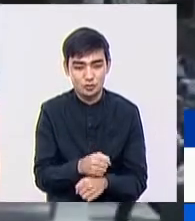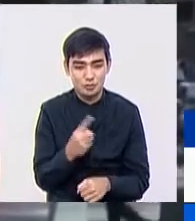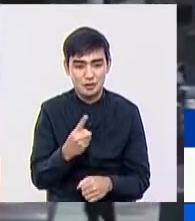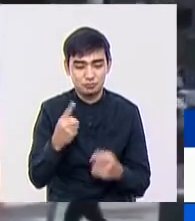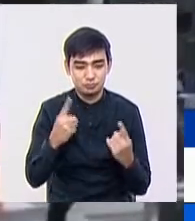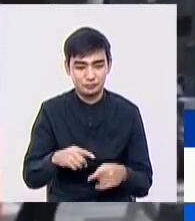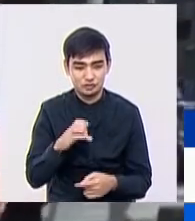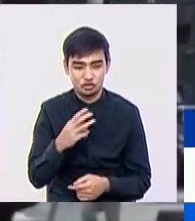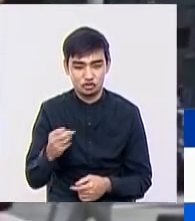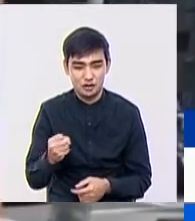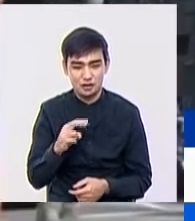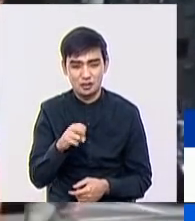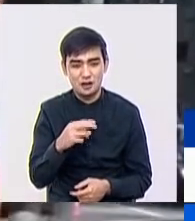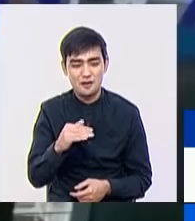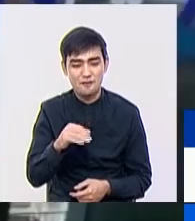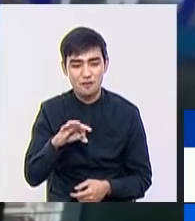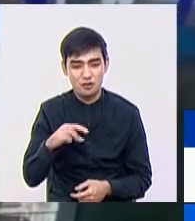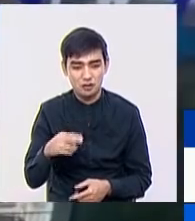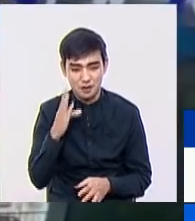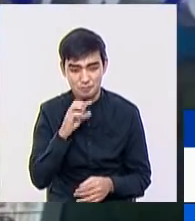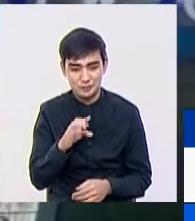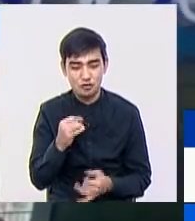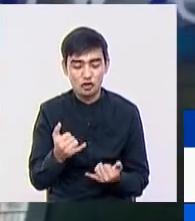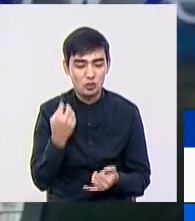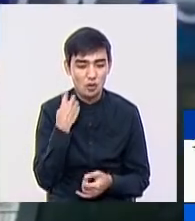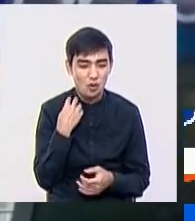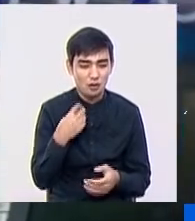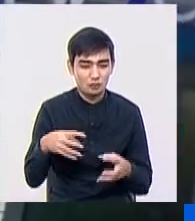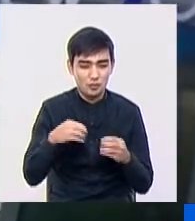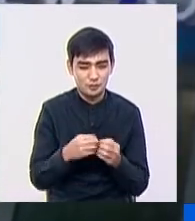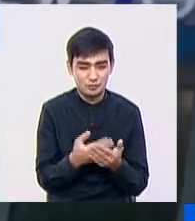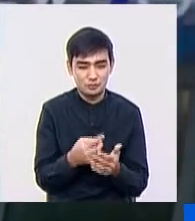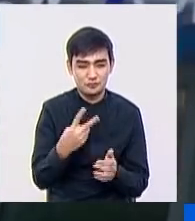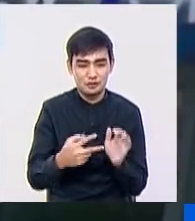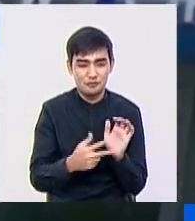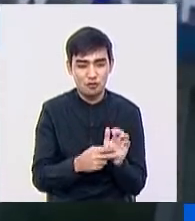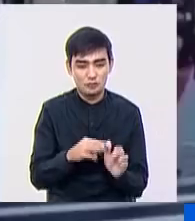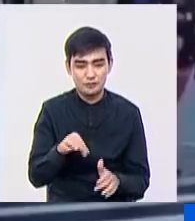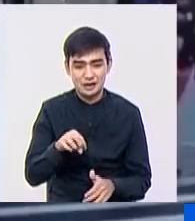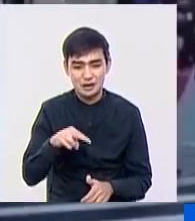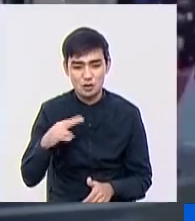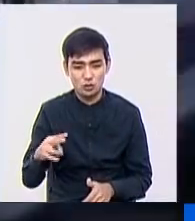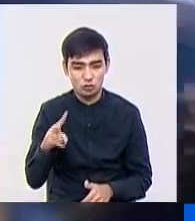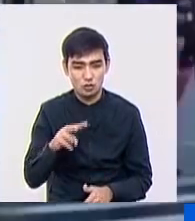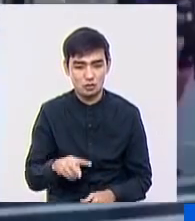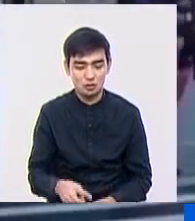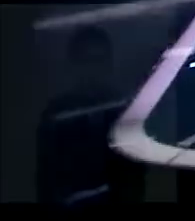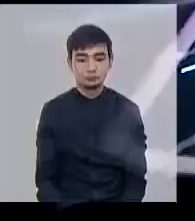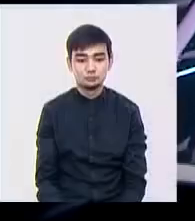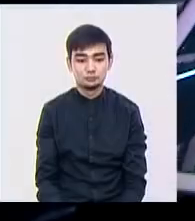первый в истории США дефолт. Сейчас национальный долг США составляет 28 триллионов долларов.